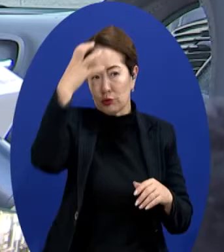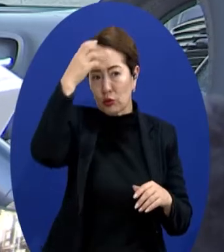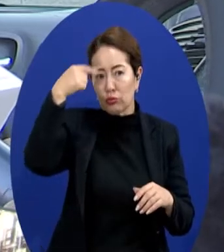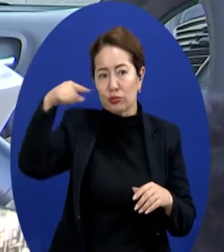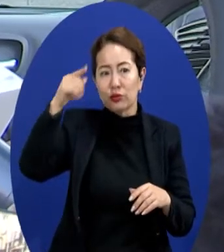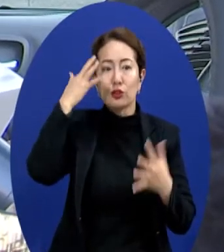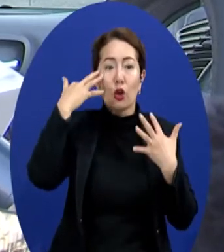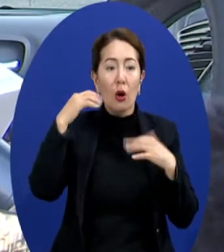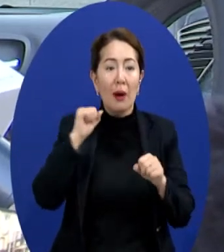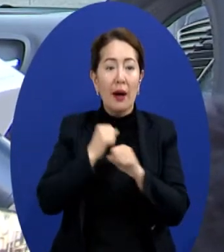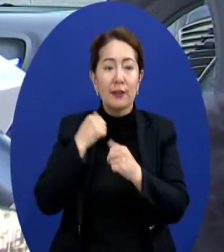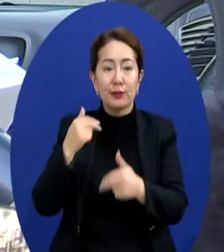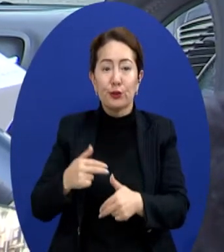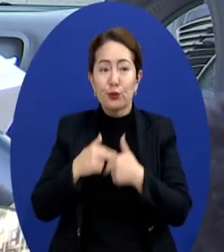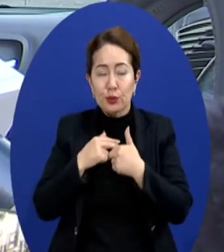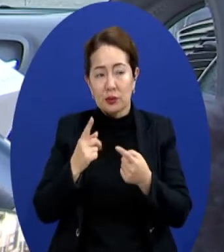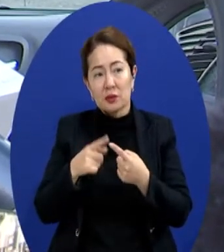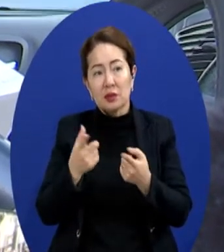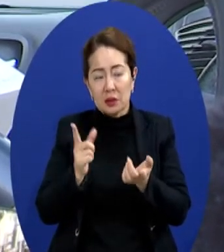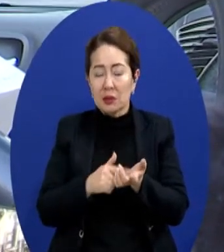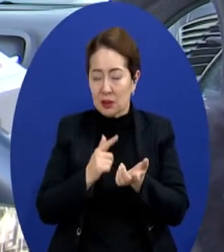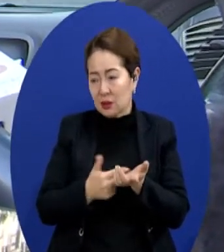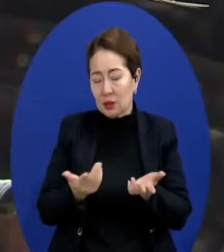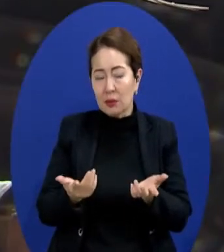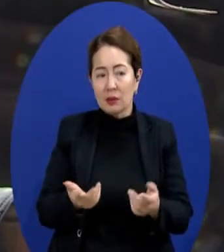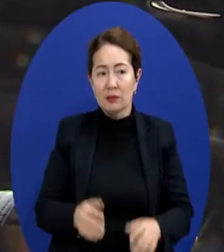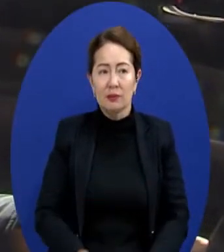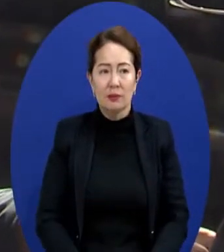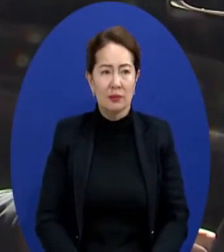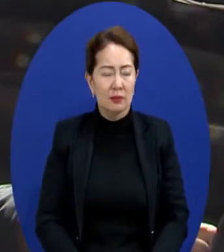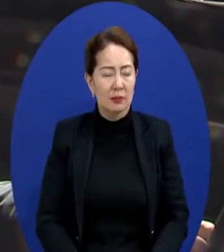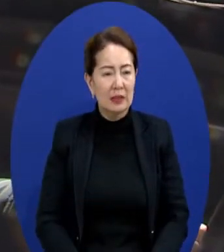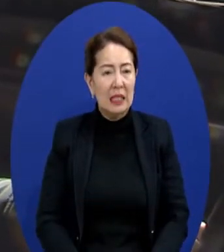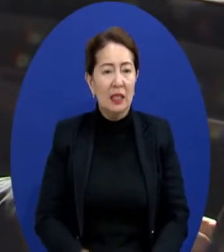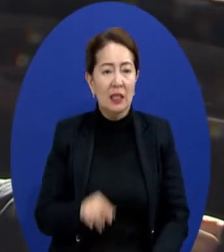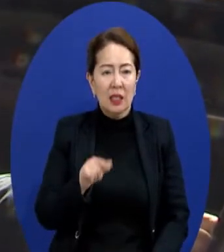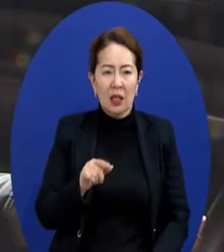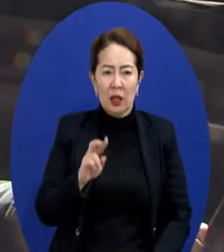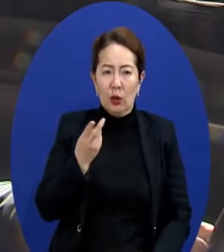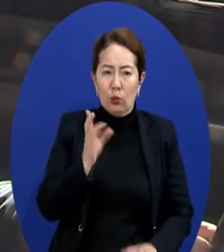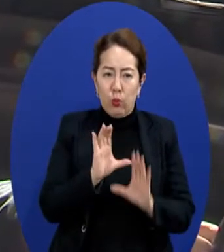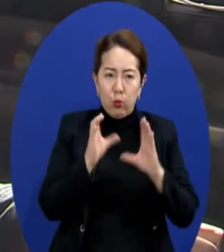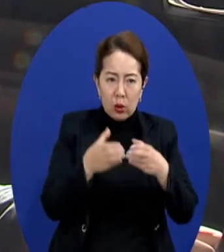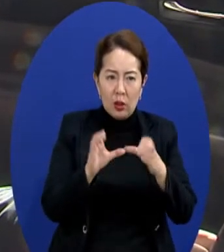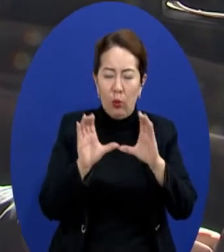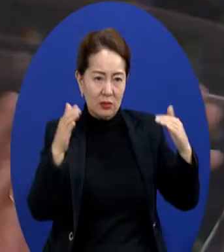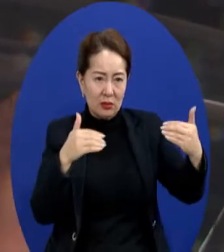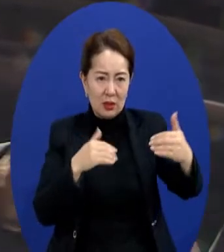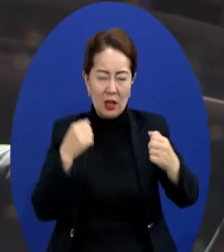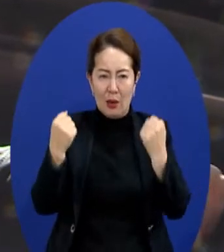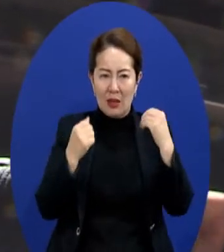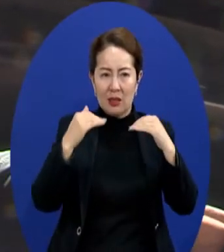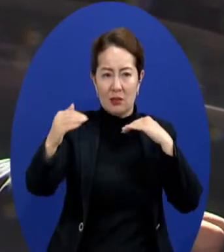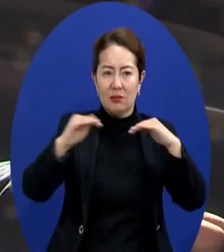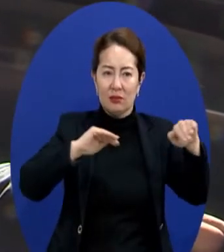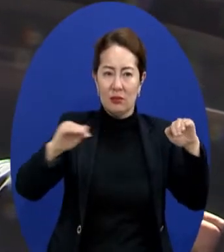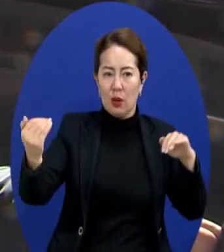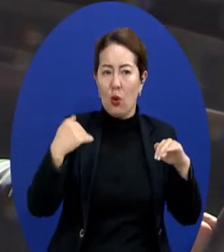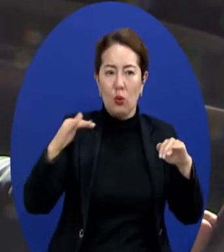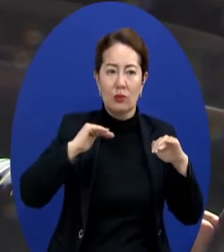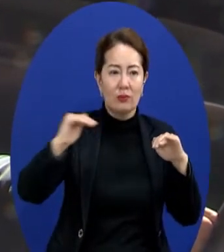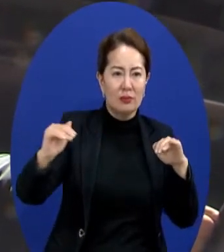зохион байгуулалт тийм ээ. Тийм л юм л хэрэгтэй хэлгүүтэй те. Одоо тэр нэг бүсчилсэн юу гээл яриад үсэн тэр л уг нэг зүгээр юм